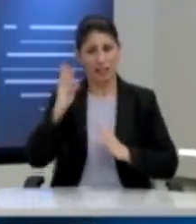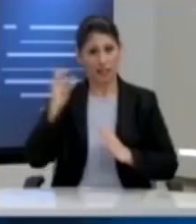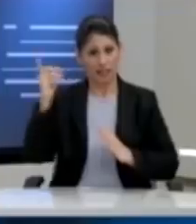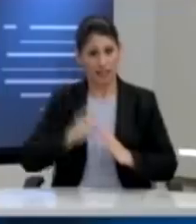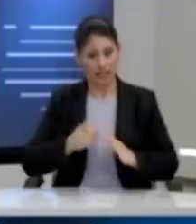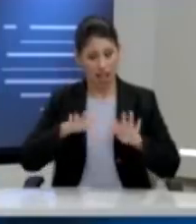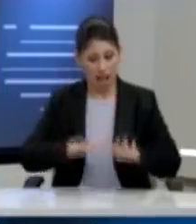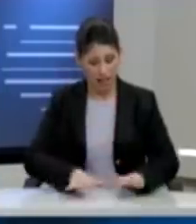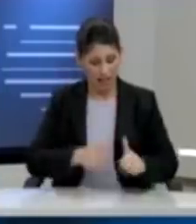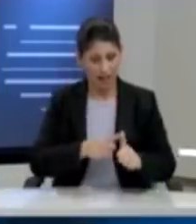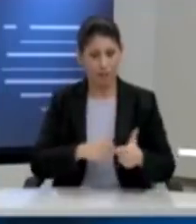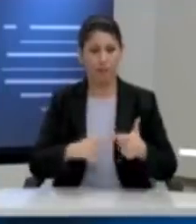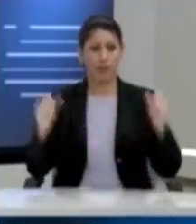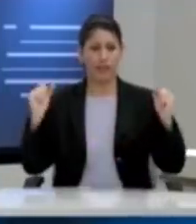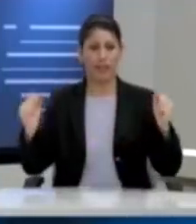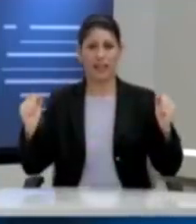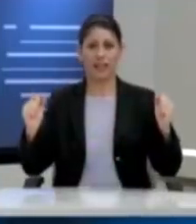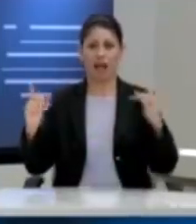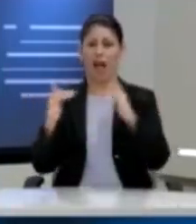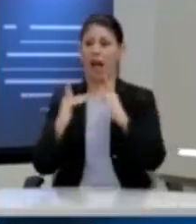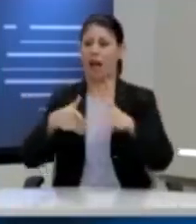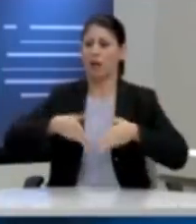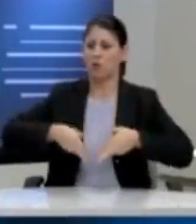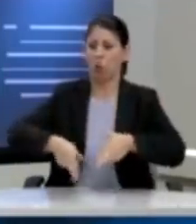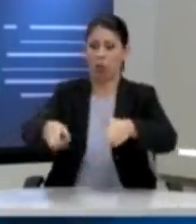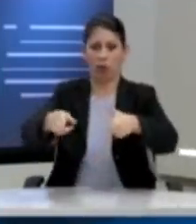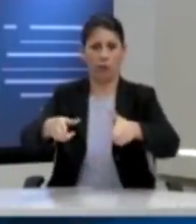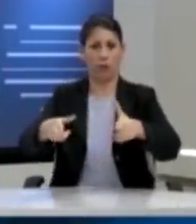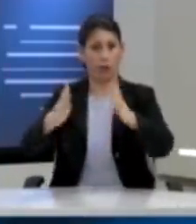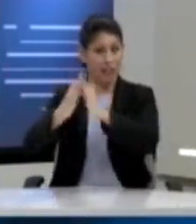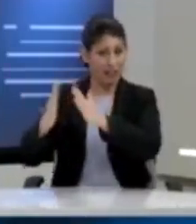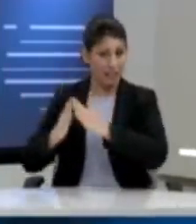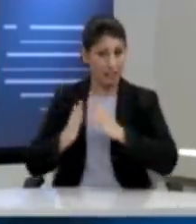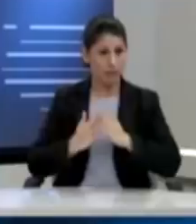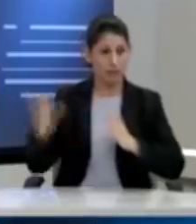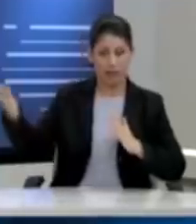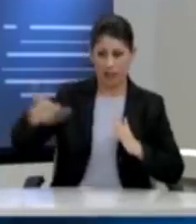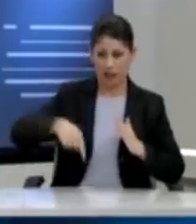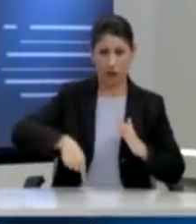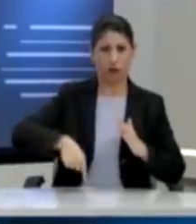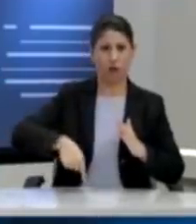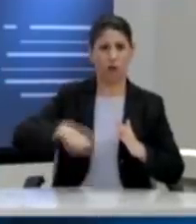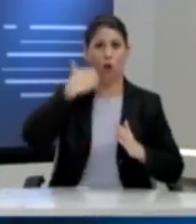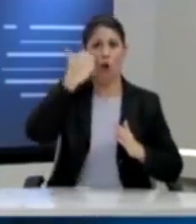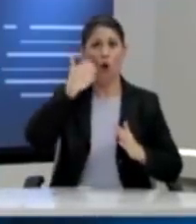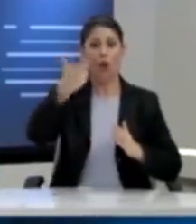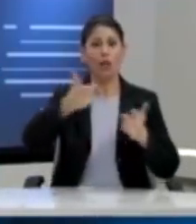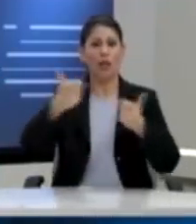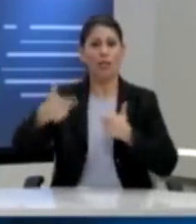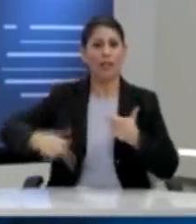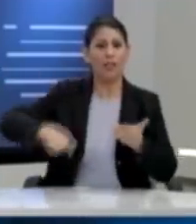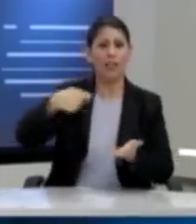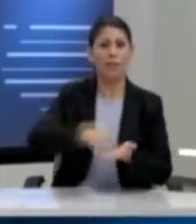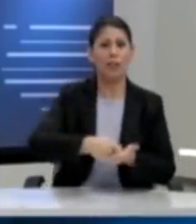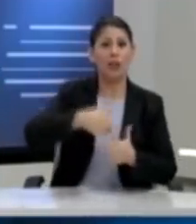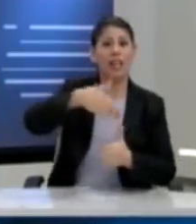30% έφτασαν οι άνεργοι, στην υγεία στα ράντζα και στην κατοικία έρχεται τώρα και το κόκκινο δάνειο και πληρώνει